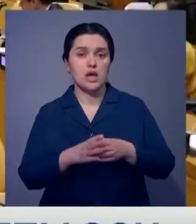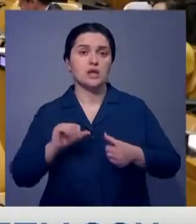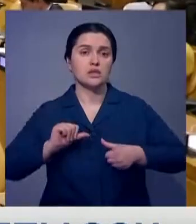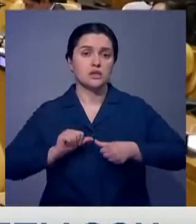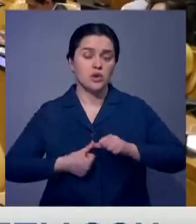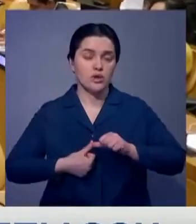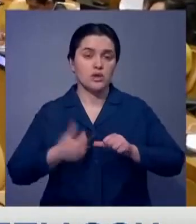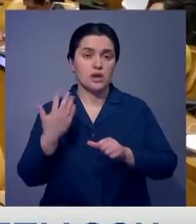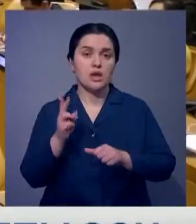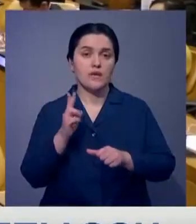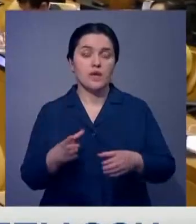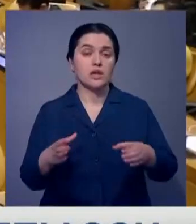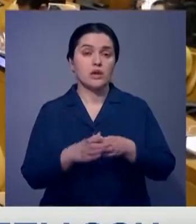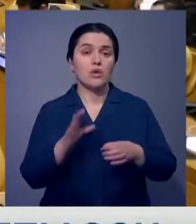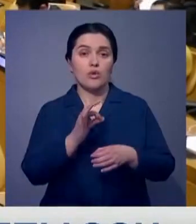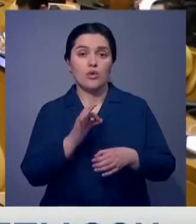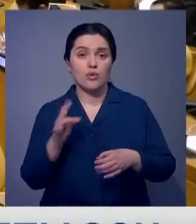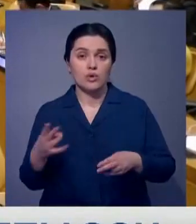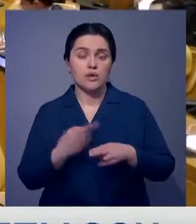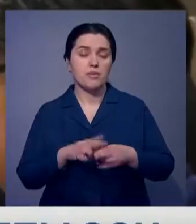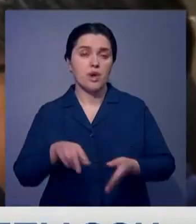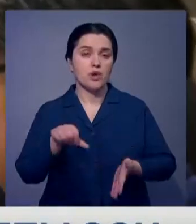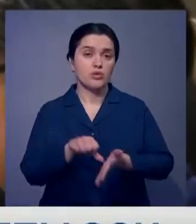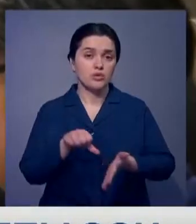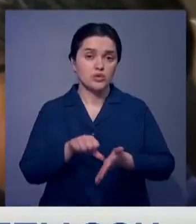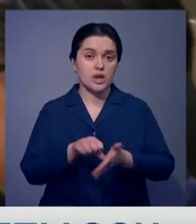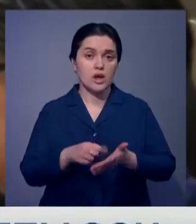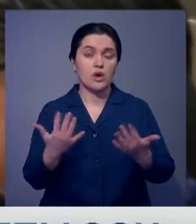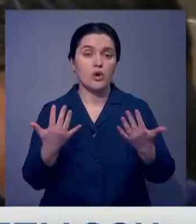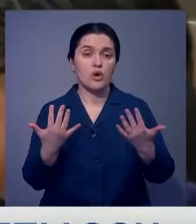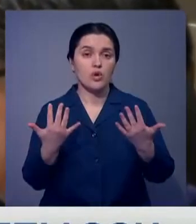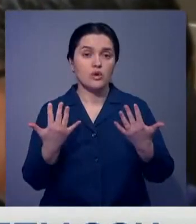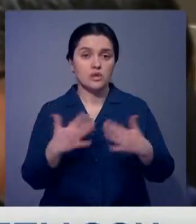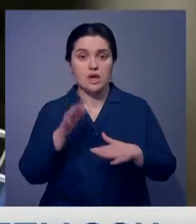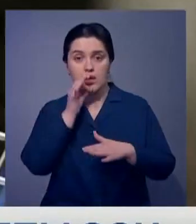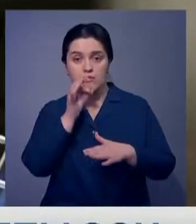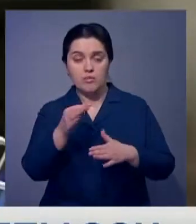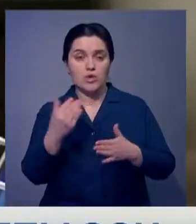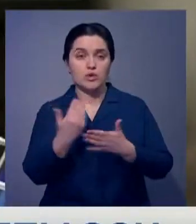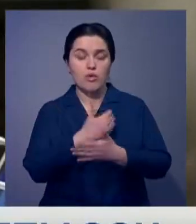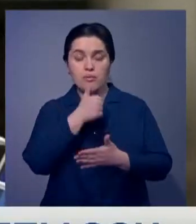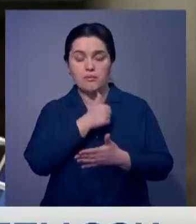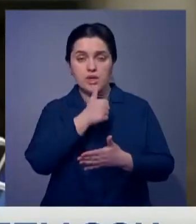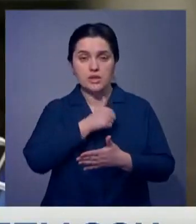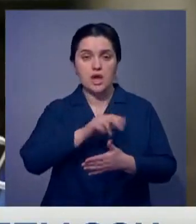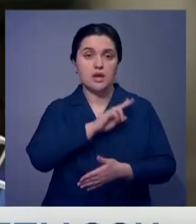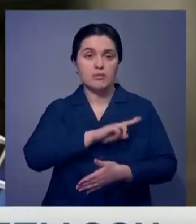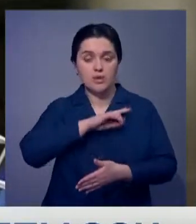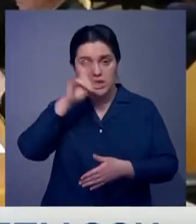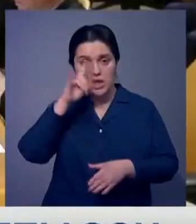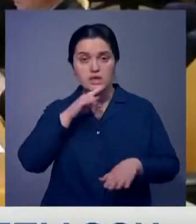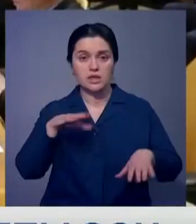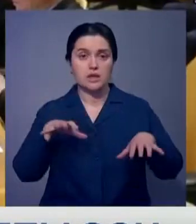регулярно в штаб-квартире ООН. Участники интерактивного диалога уже отмечают инновационные методы в работе казахстанского председательства